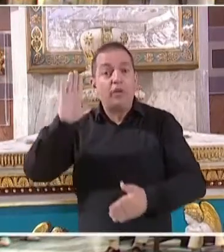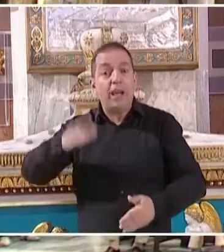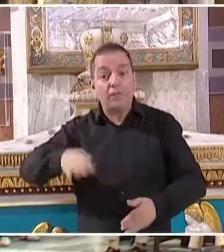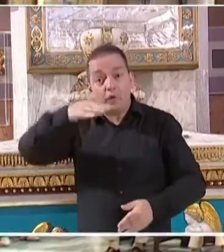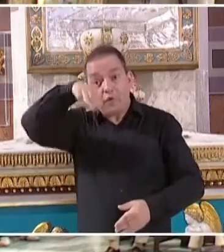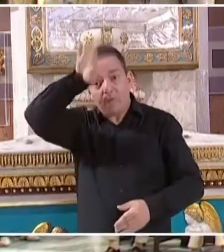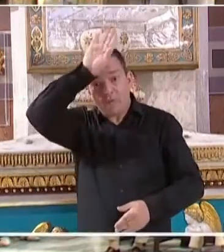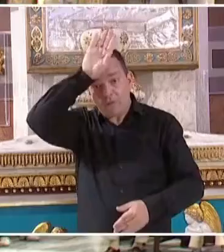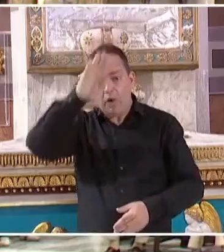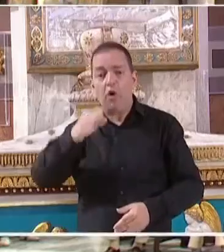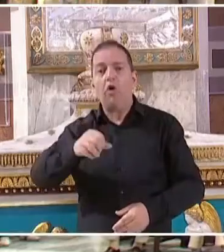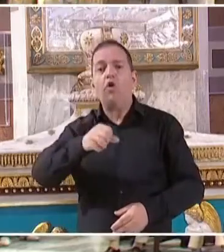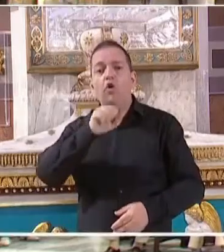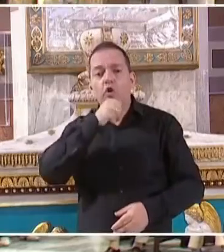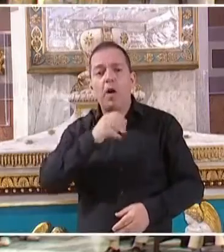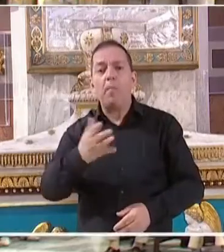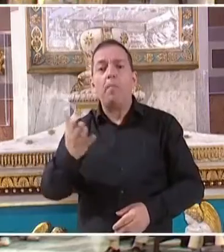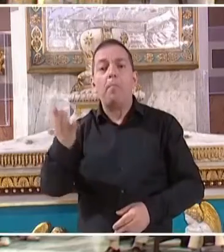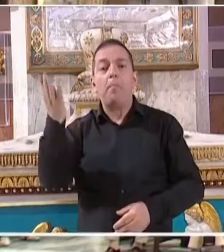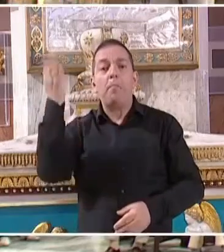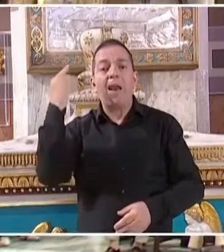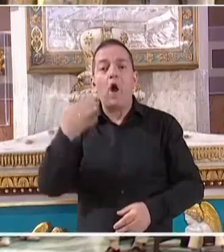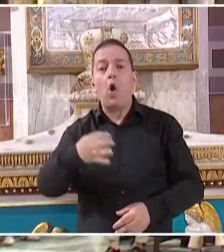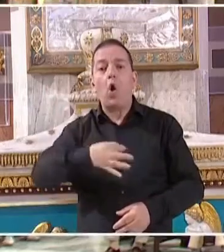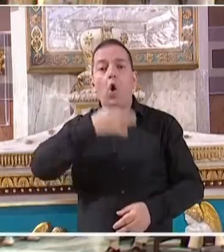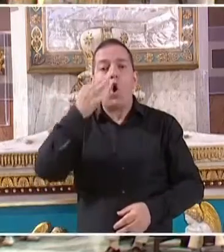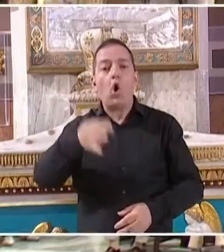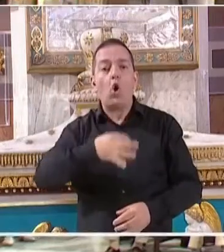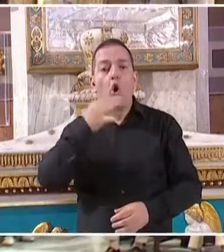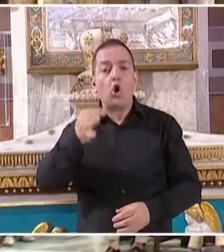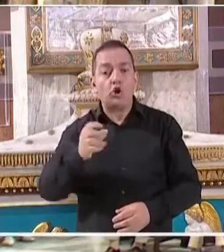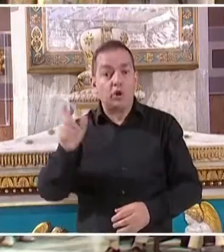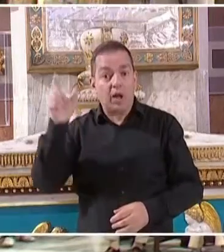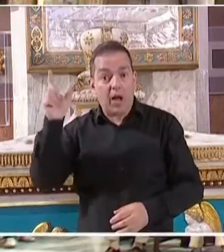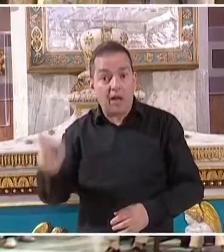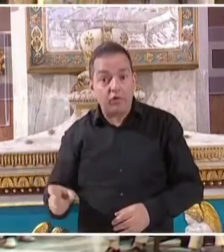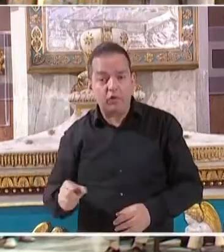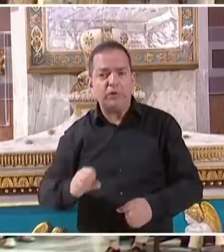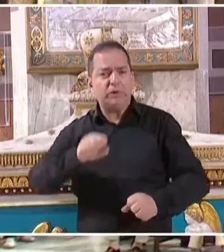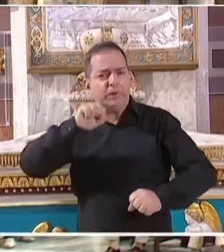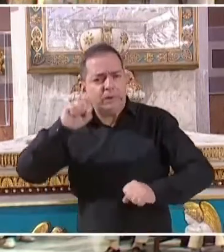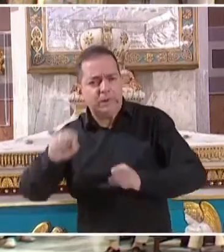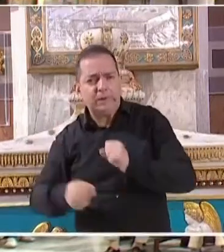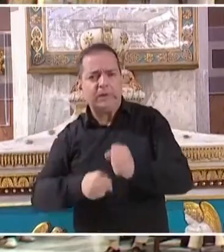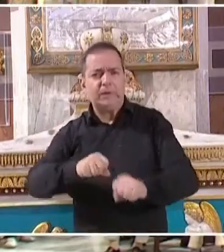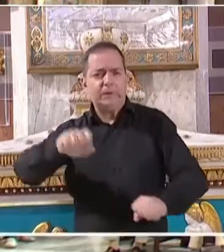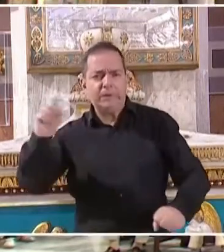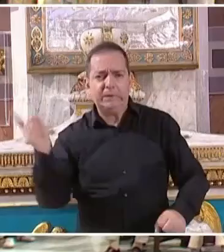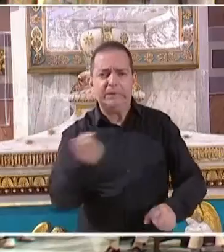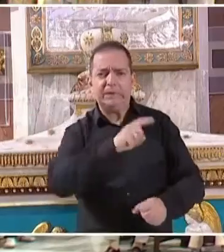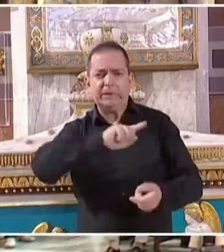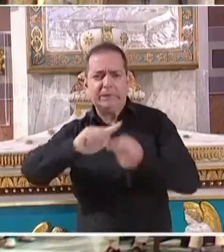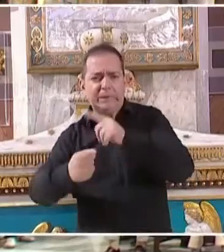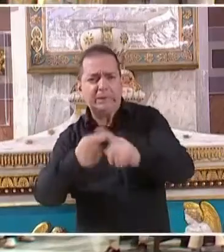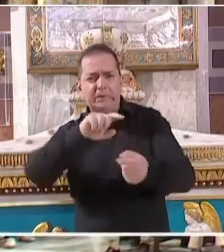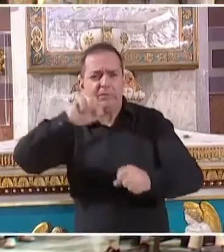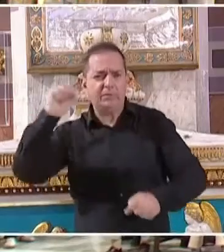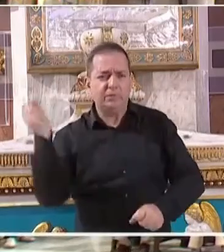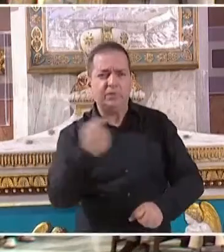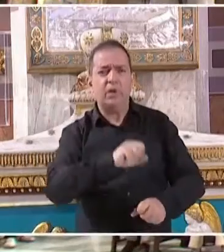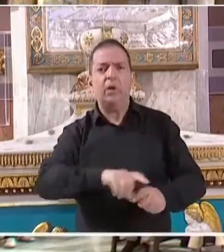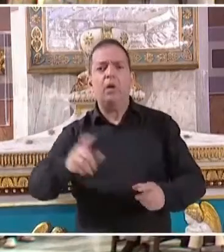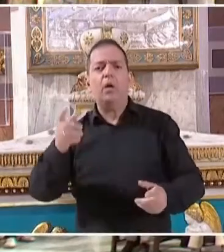ο Κωνσταντίνος Παλαιολόγος, αγωνίστηκε να σώσει την βασιλεύουσα